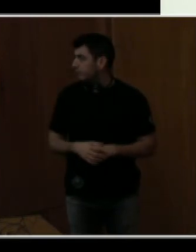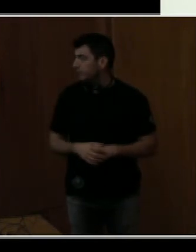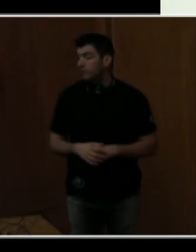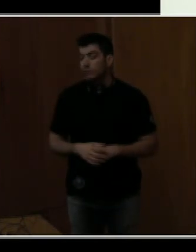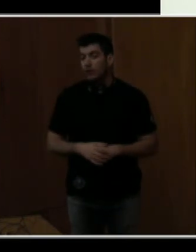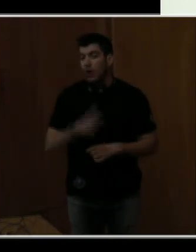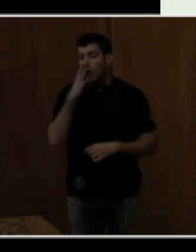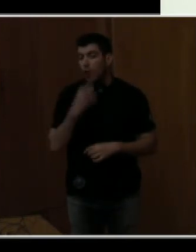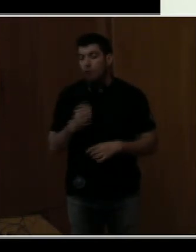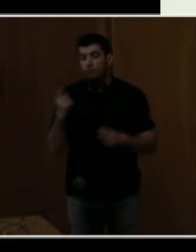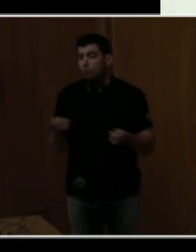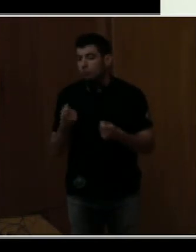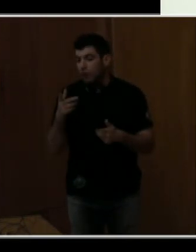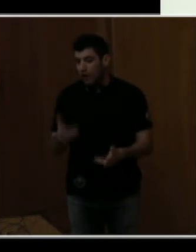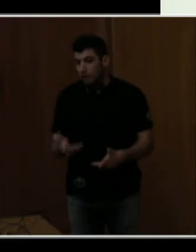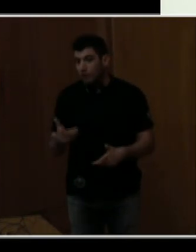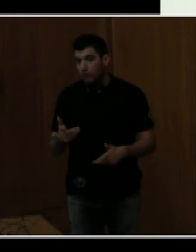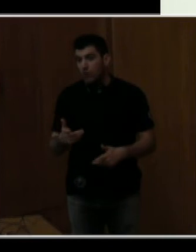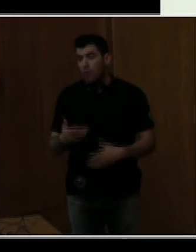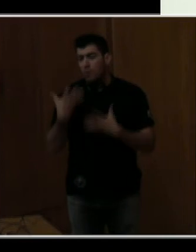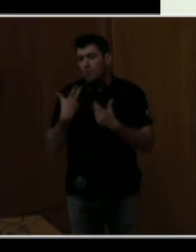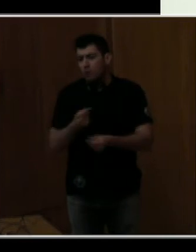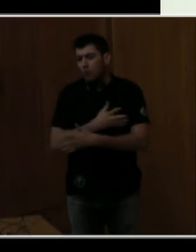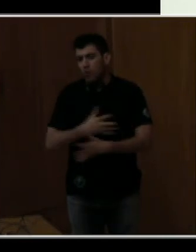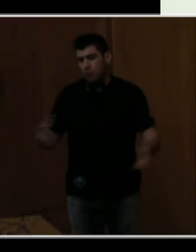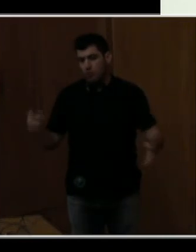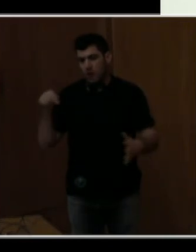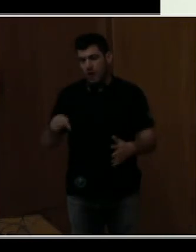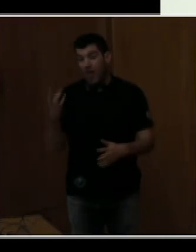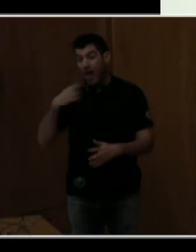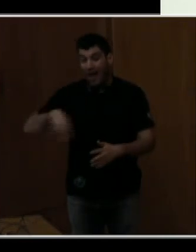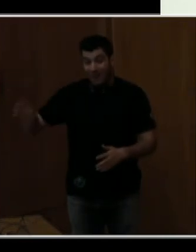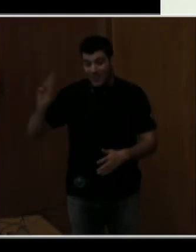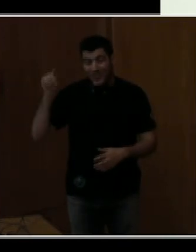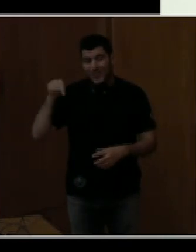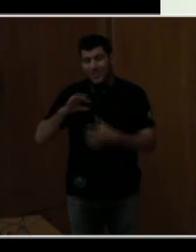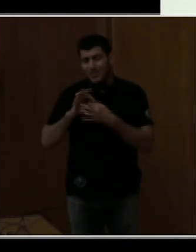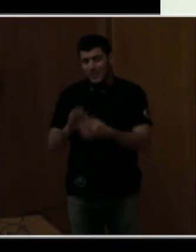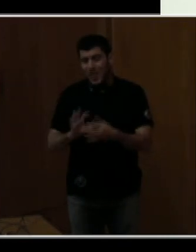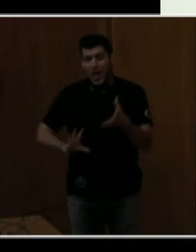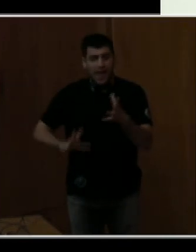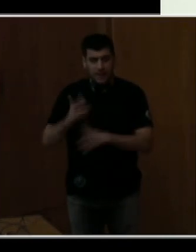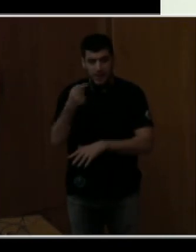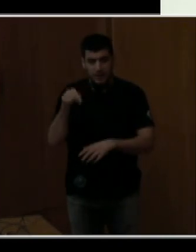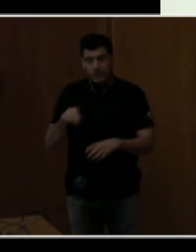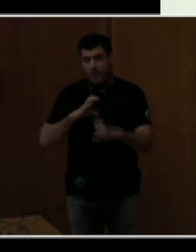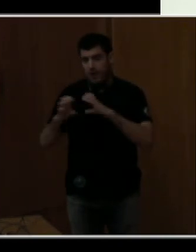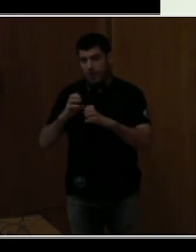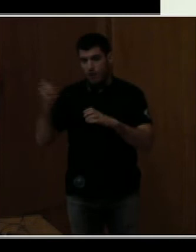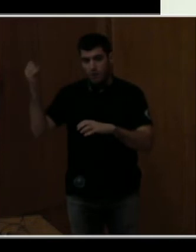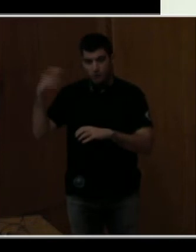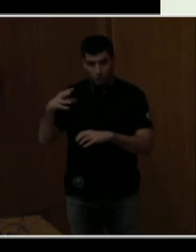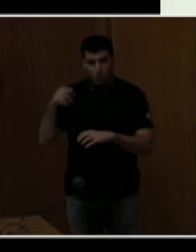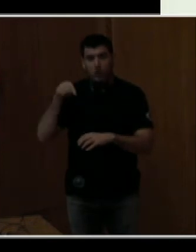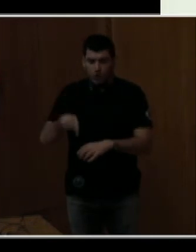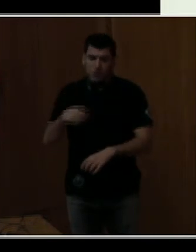Ο λόγος που συμβαίνει αυτό και έχουμε την τόσο πια μεγάλη αύξηση και τη συνεχή εξέλιξη των οπτικών επικοινωνιών είναι προφανώς